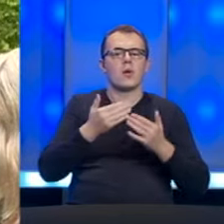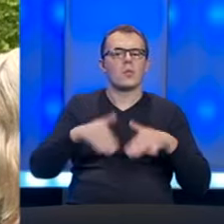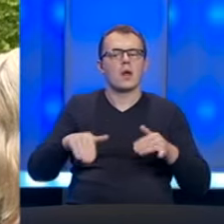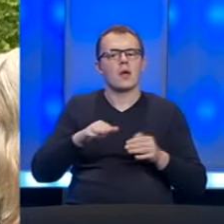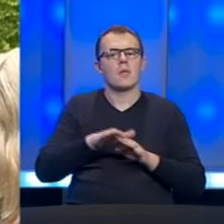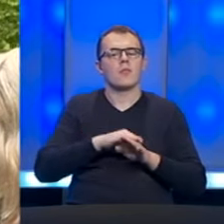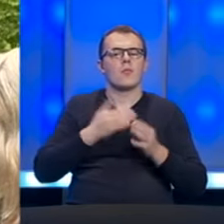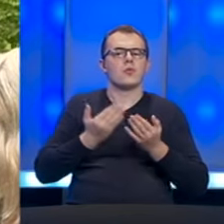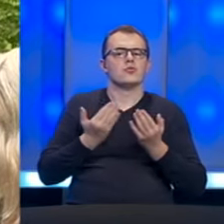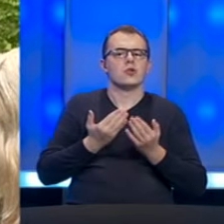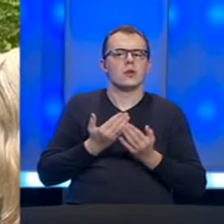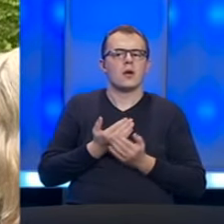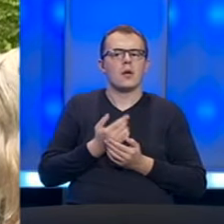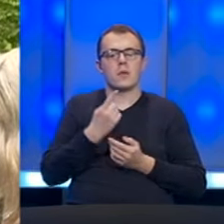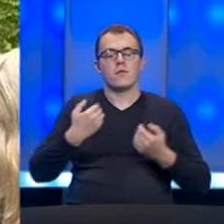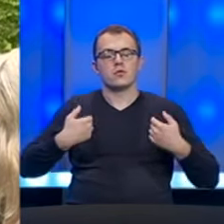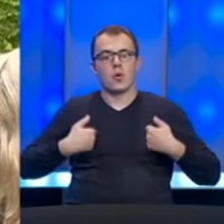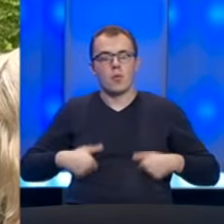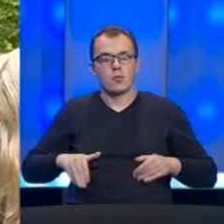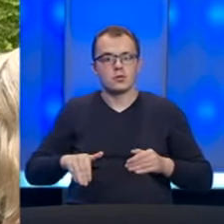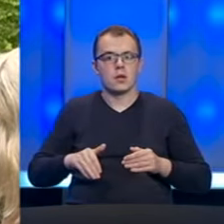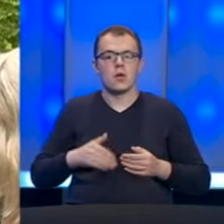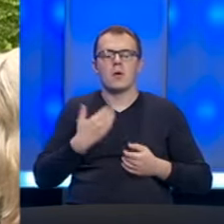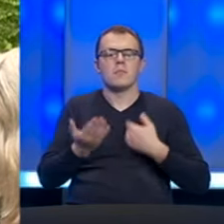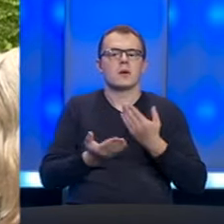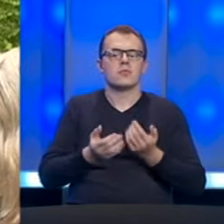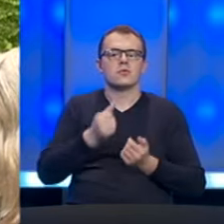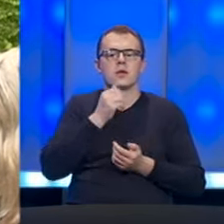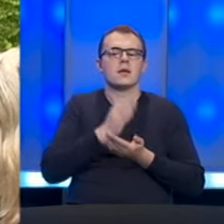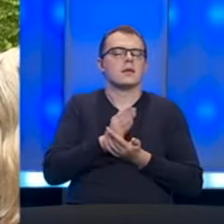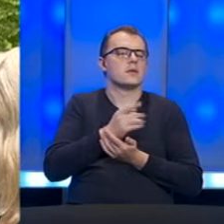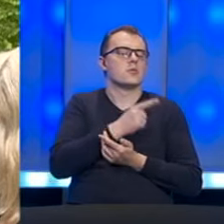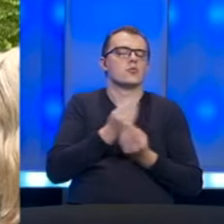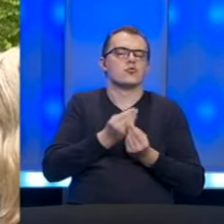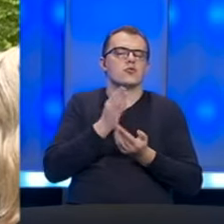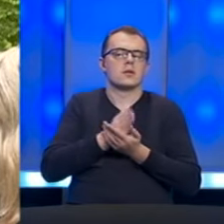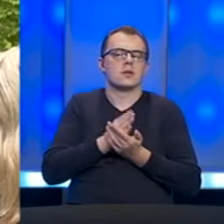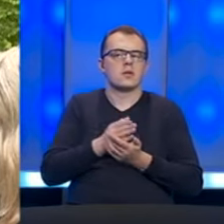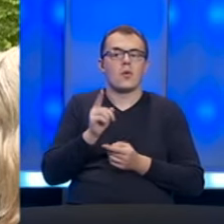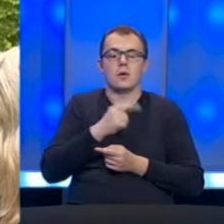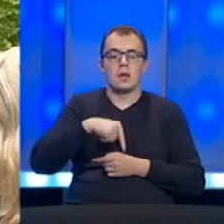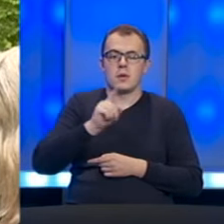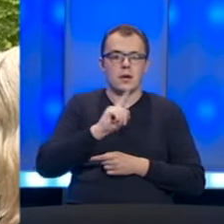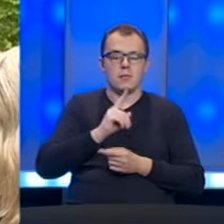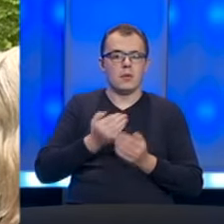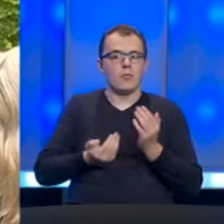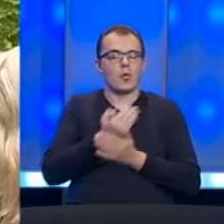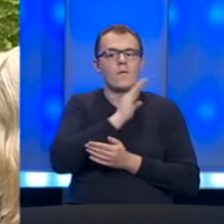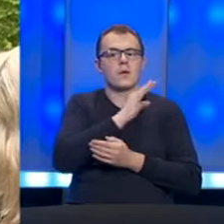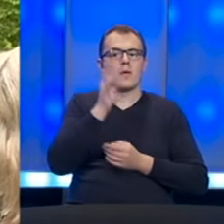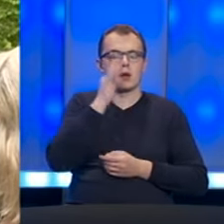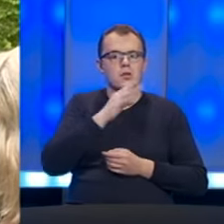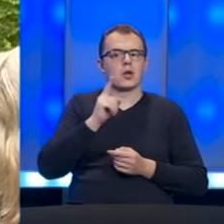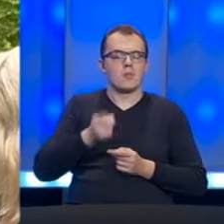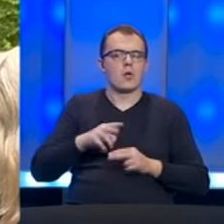počeli, ono prvo su opustili u prvom momentu, prepustili slučaj i desilo im se što im se desilo. Da ne bi mi ponovili njihove greške, znači